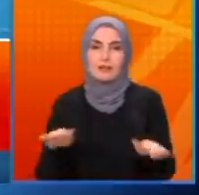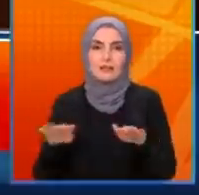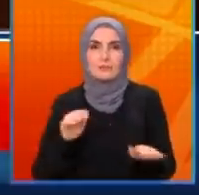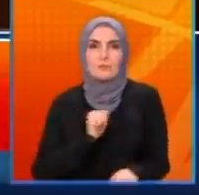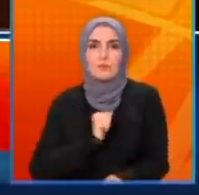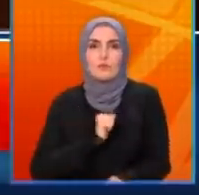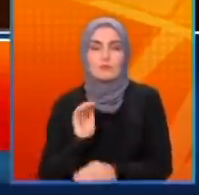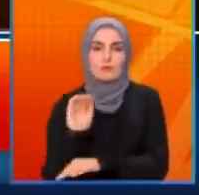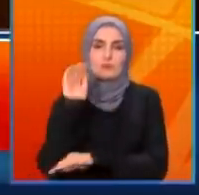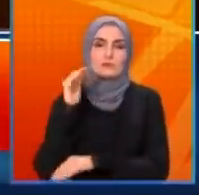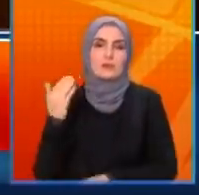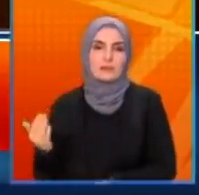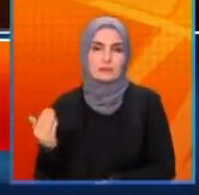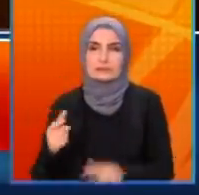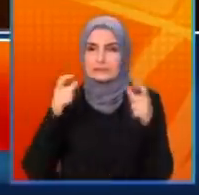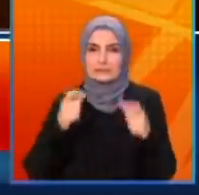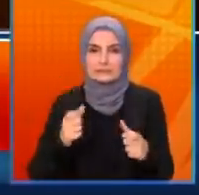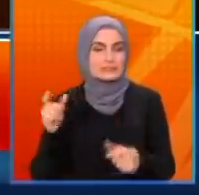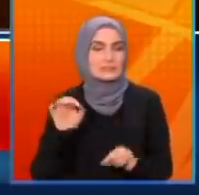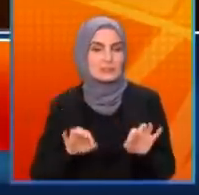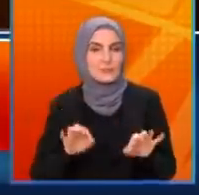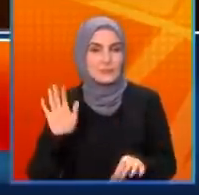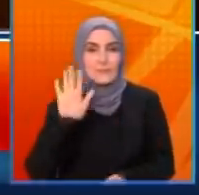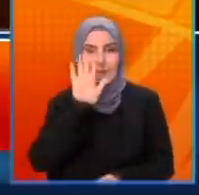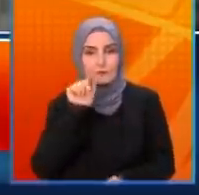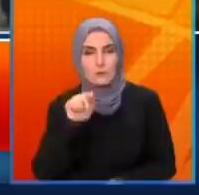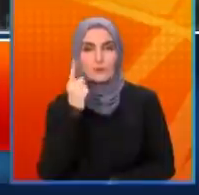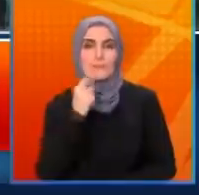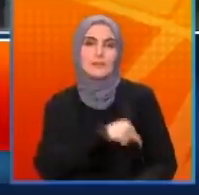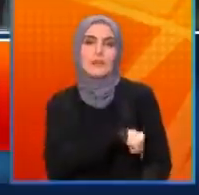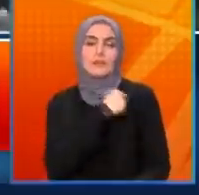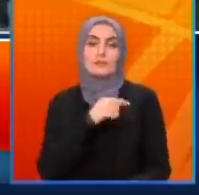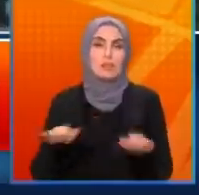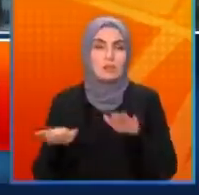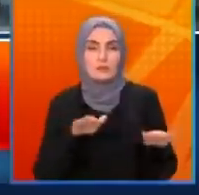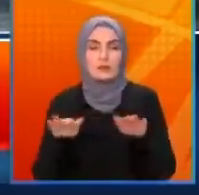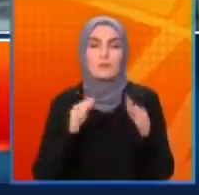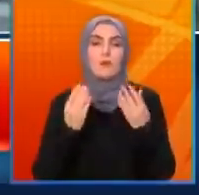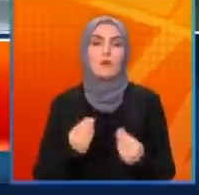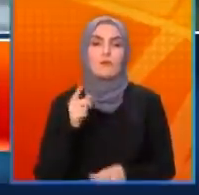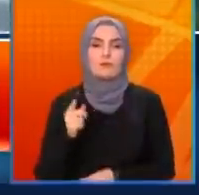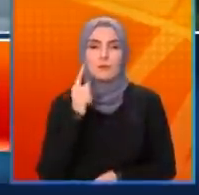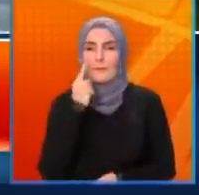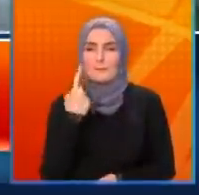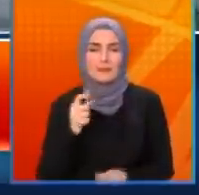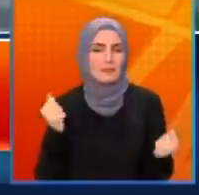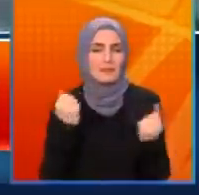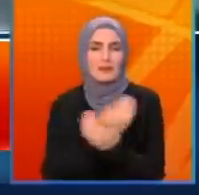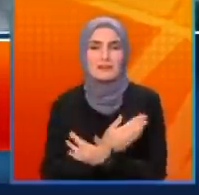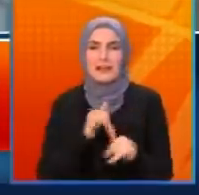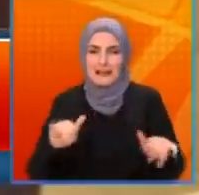korkusu yaşadı. Kent bu kez 5,1 ile sallandı. Binlerce kişi aynı anda sokağa